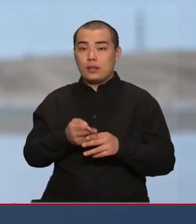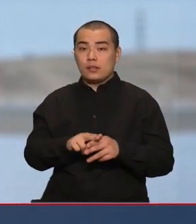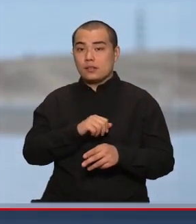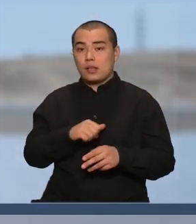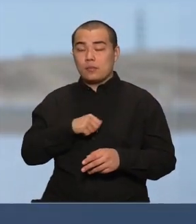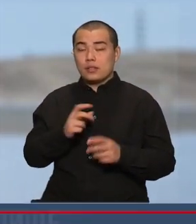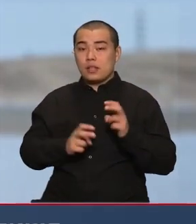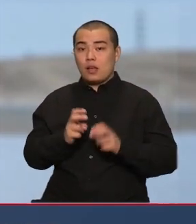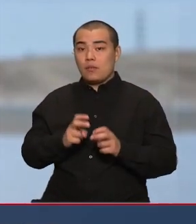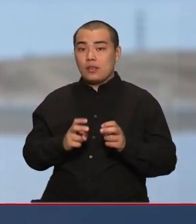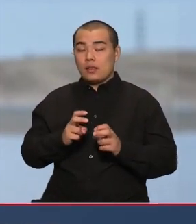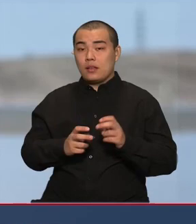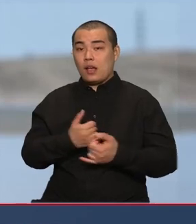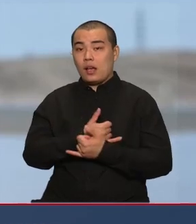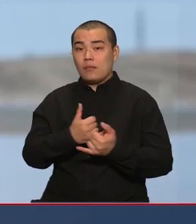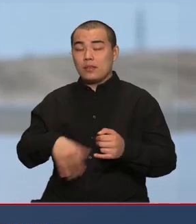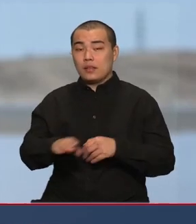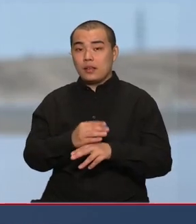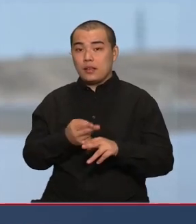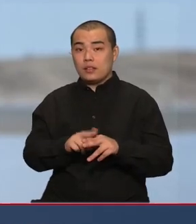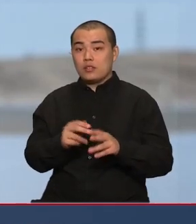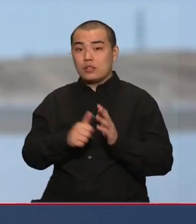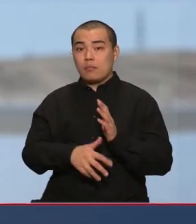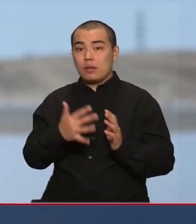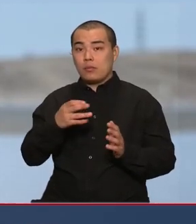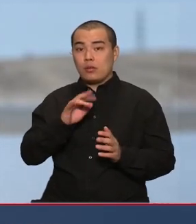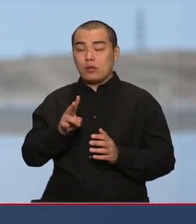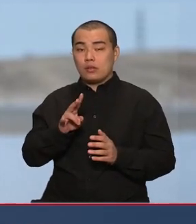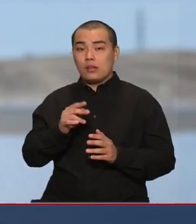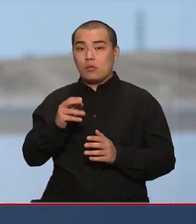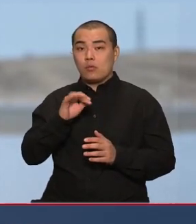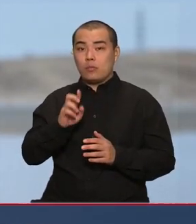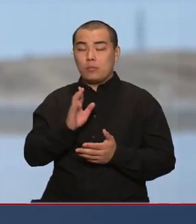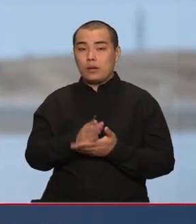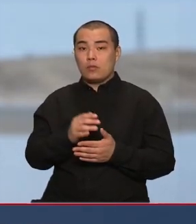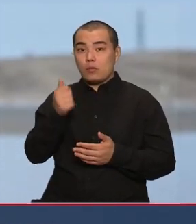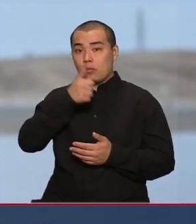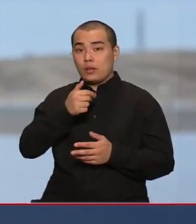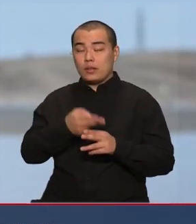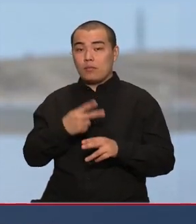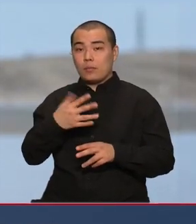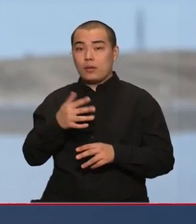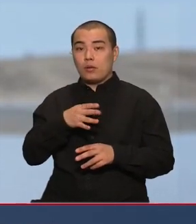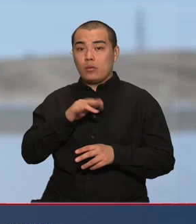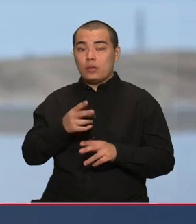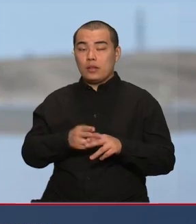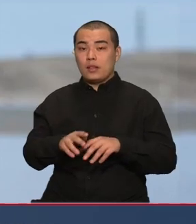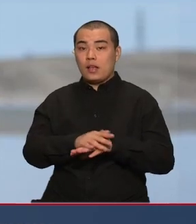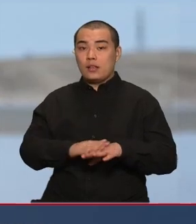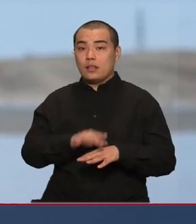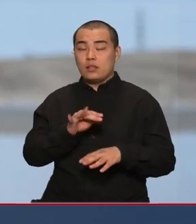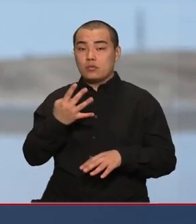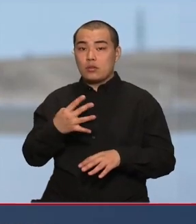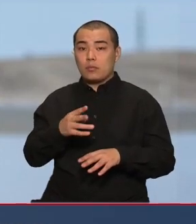завод, обогатительная фабрика. На все это мы тратим 65 миллионов кубов в год. Из них 25 миллионов идут населению, остальные